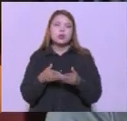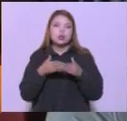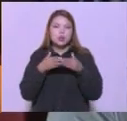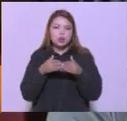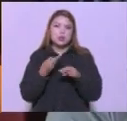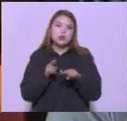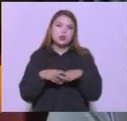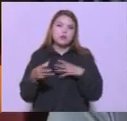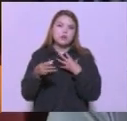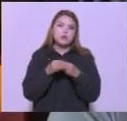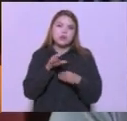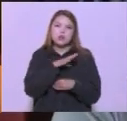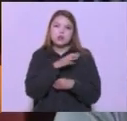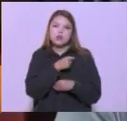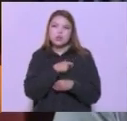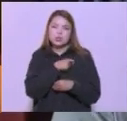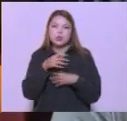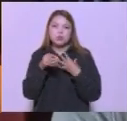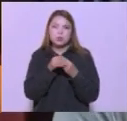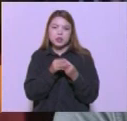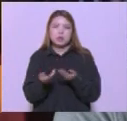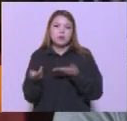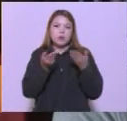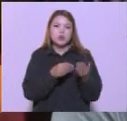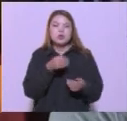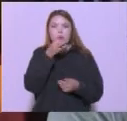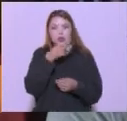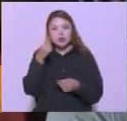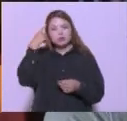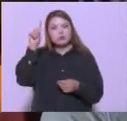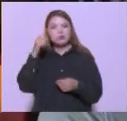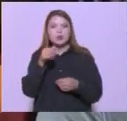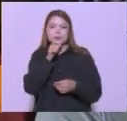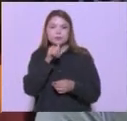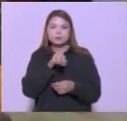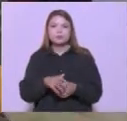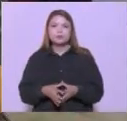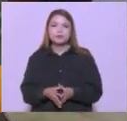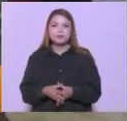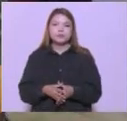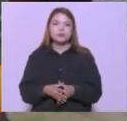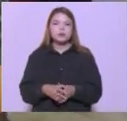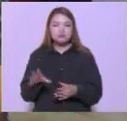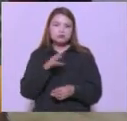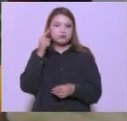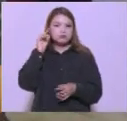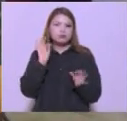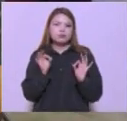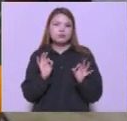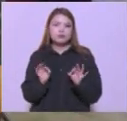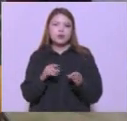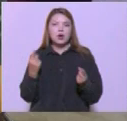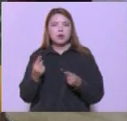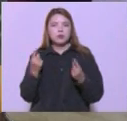ними. Также тренер нам об этом сообщил. Нам эта очень идея понравилась, и мы решили попробовать. Думаю, все будет нормально, как